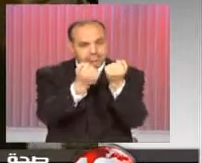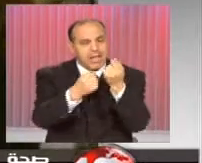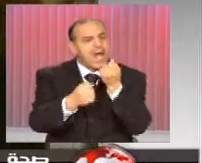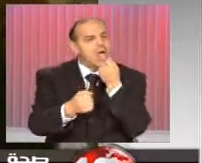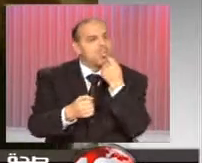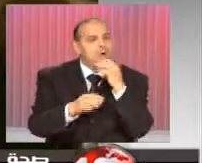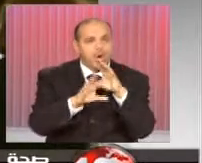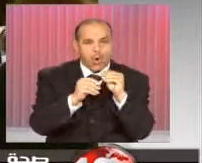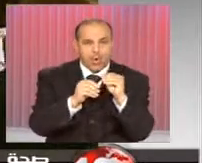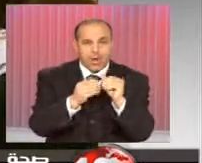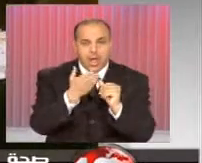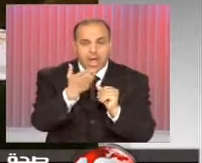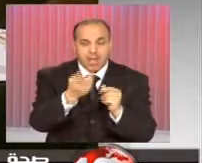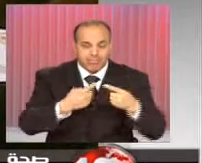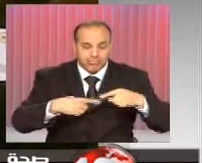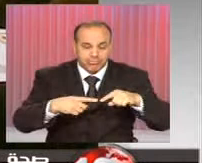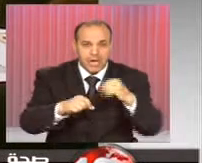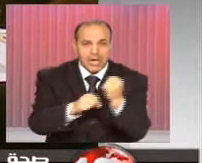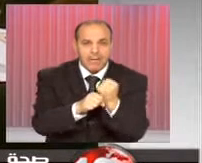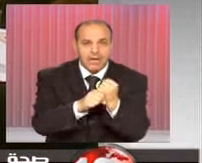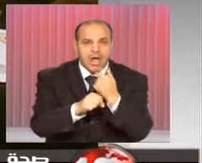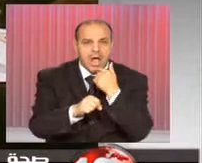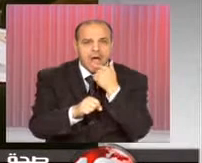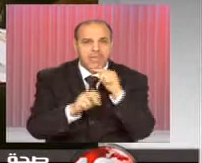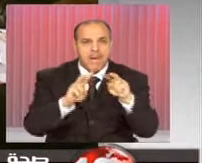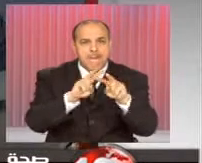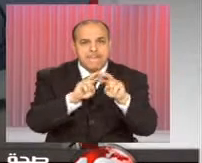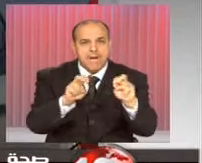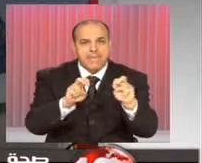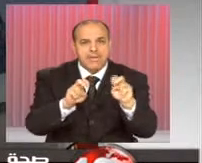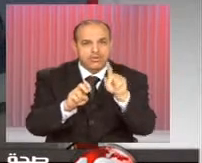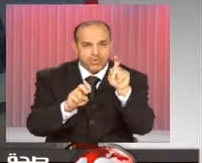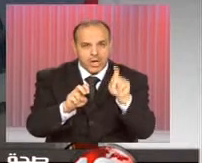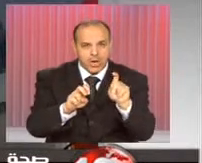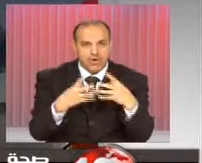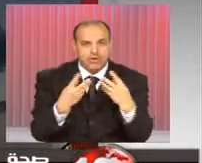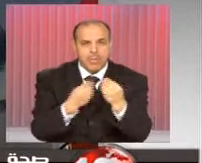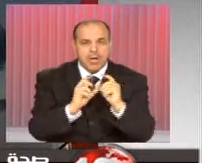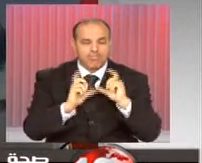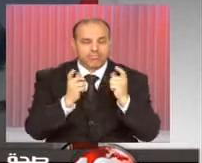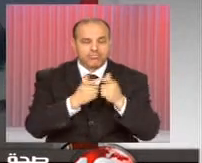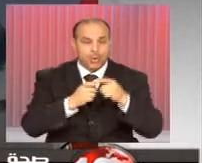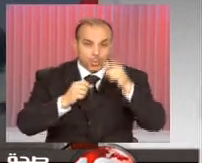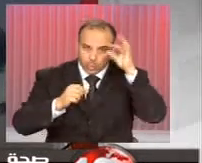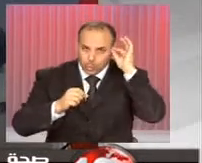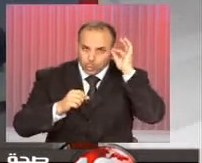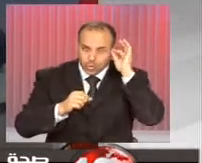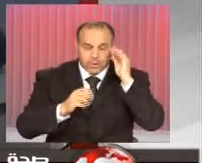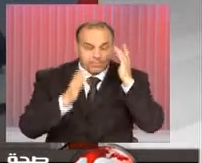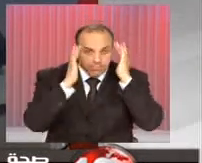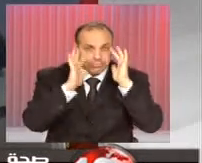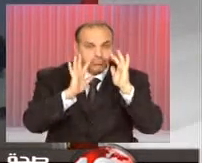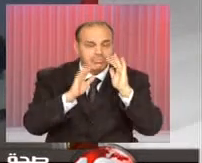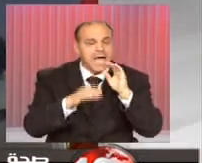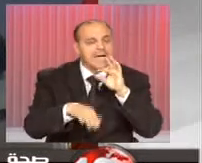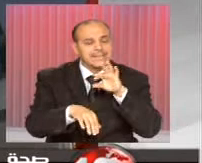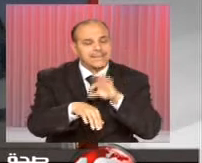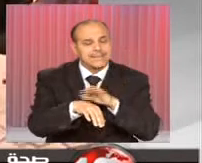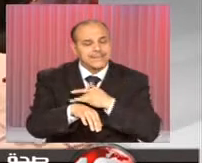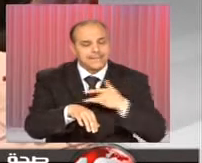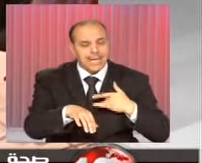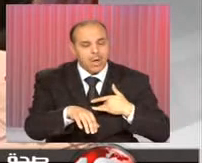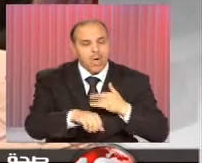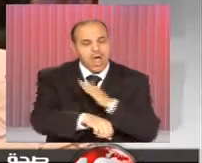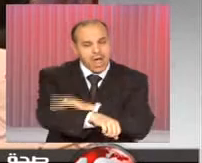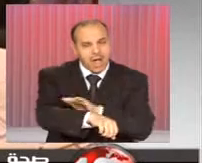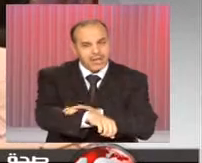العلاجية. ورشة عمل تم خلالها تدارس المسألة وجمعت الهيئة الوطنية للاعتماد في المجال الصحي